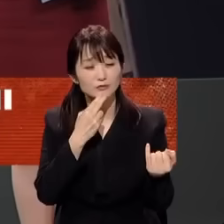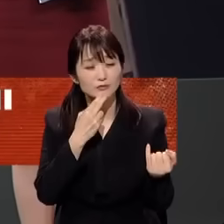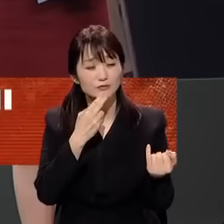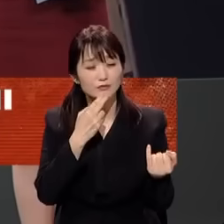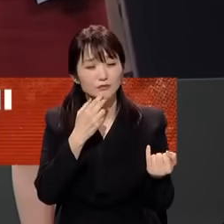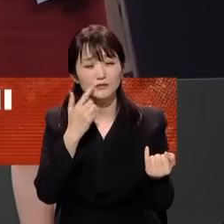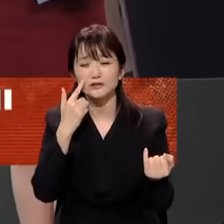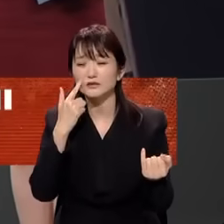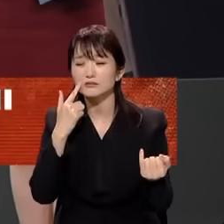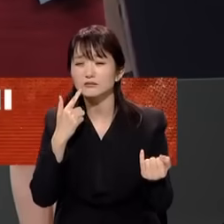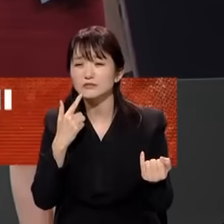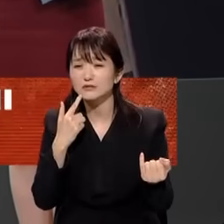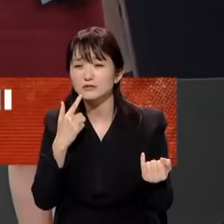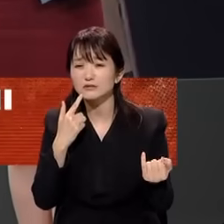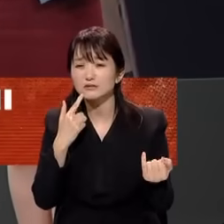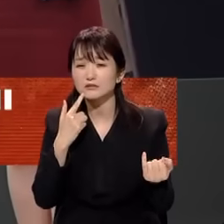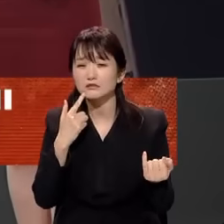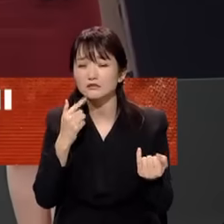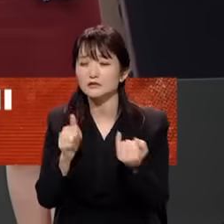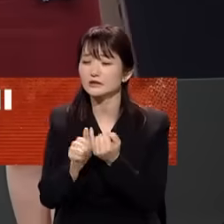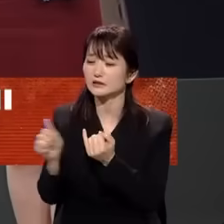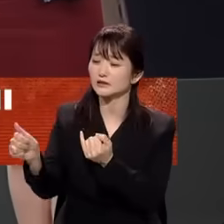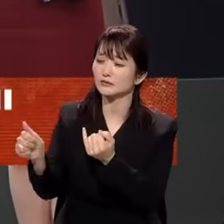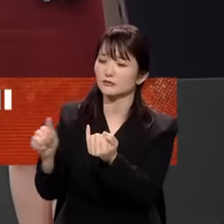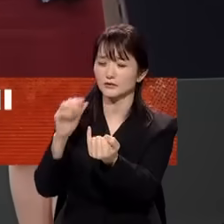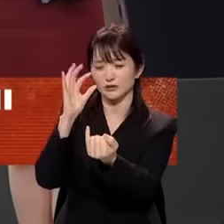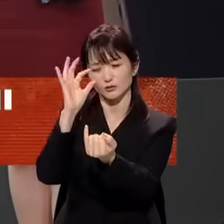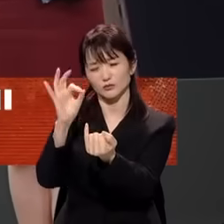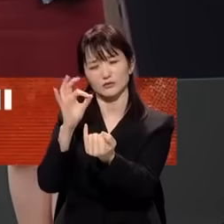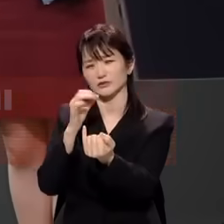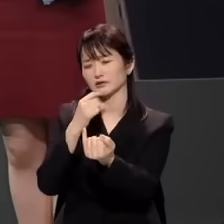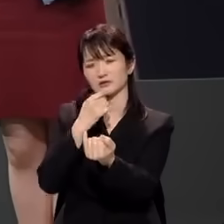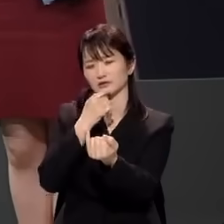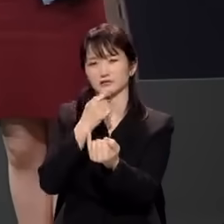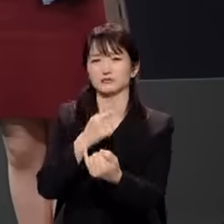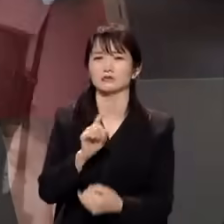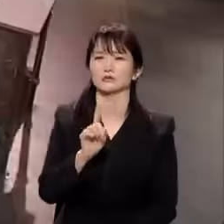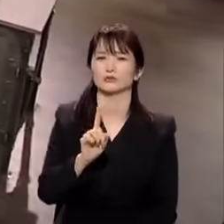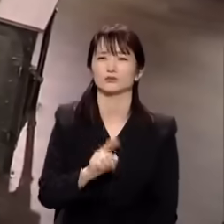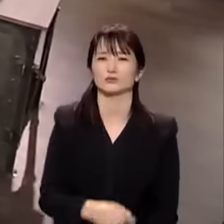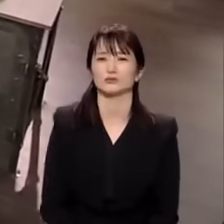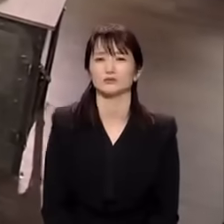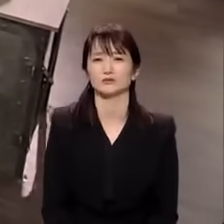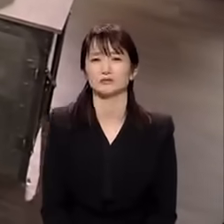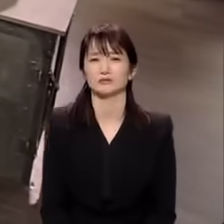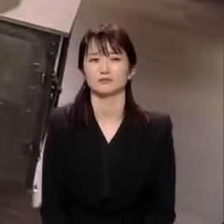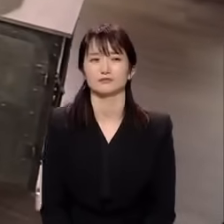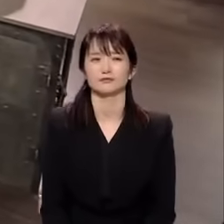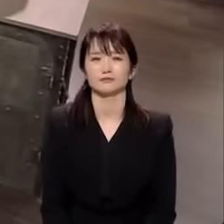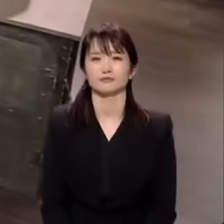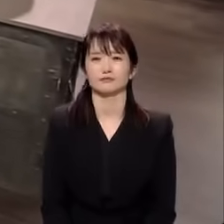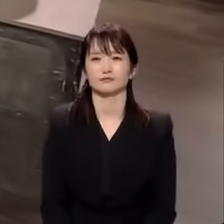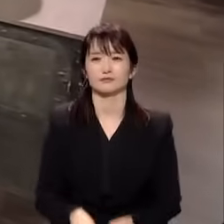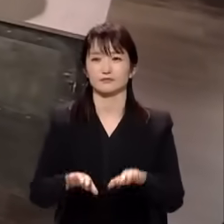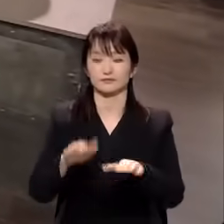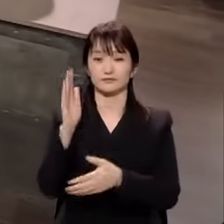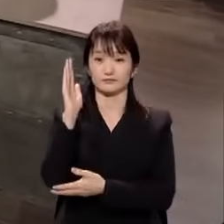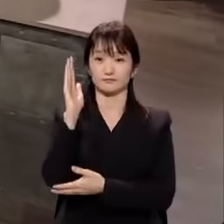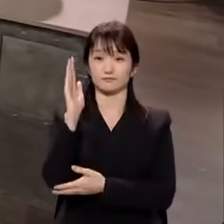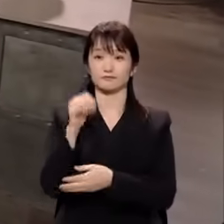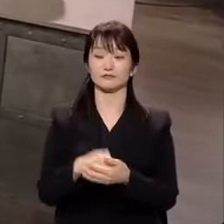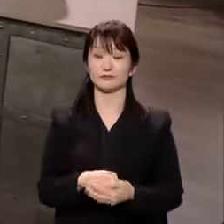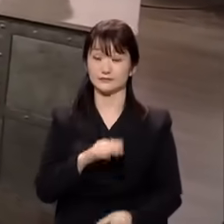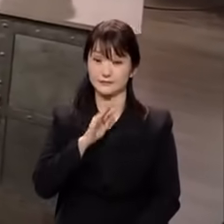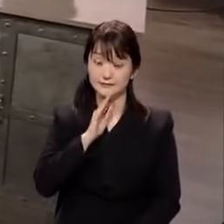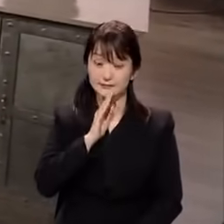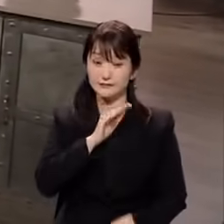남편은 정남이가 뚝 떨어졌는데요. 어떻게 하면 좋을까요? 아, 그렇군요. 자, 오늘 사연은